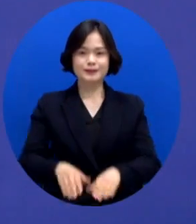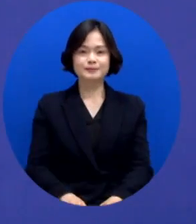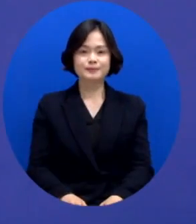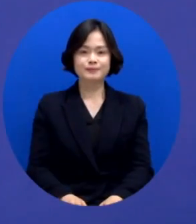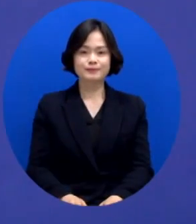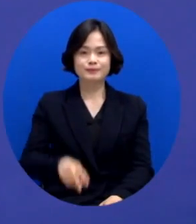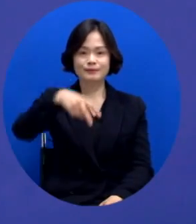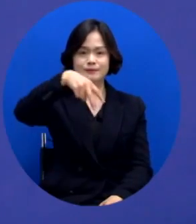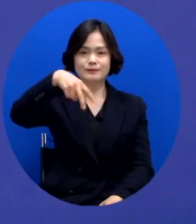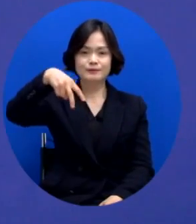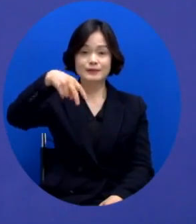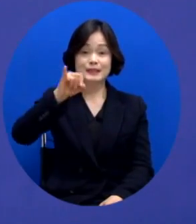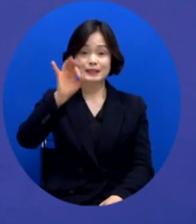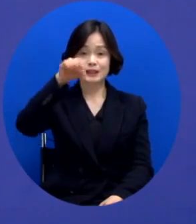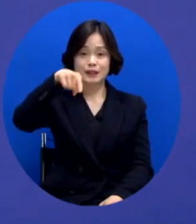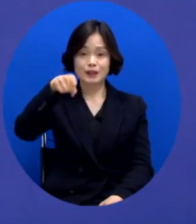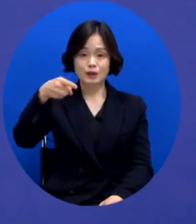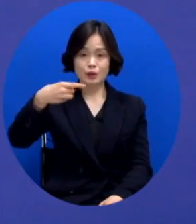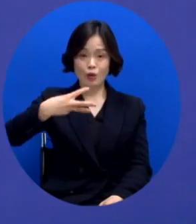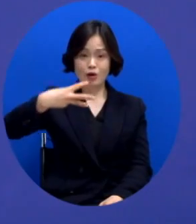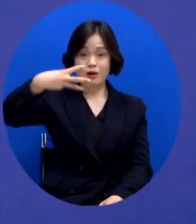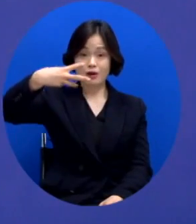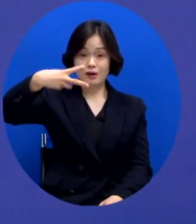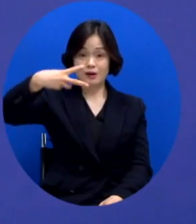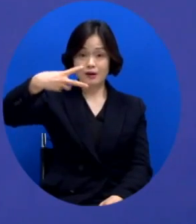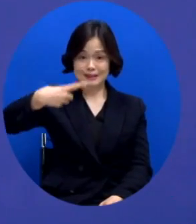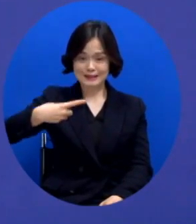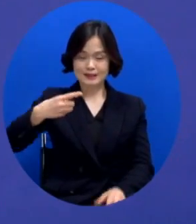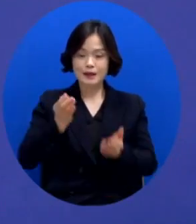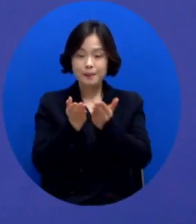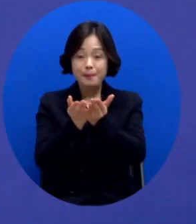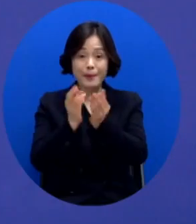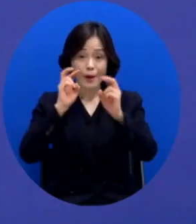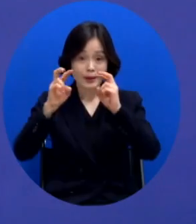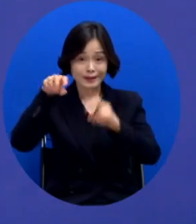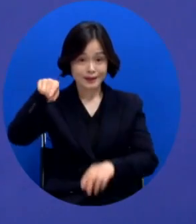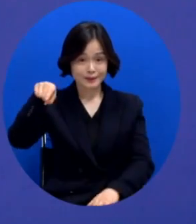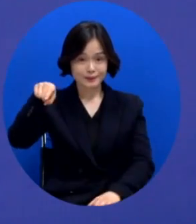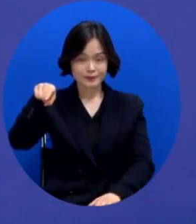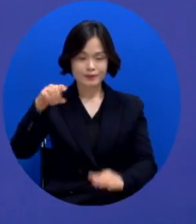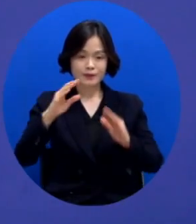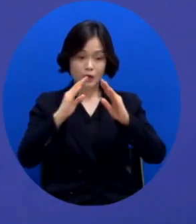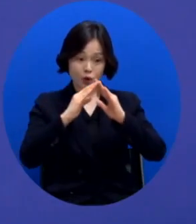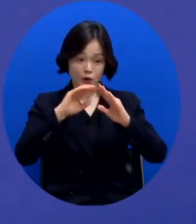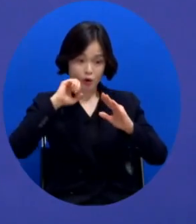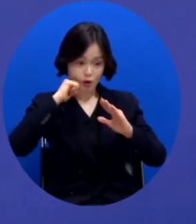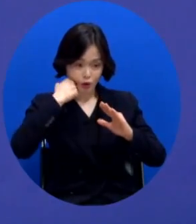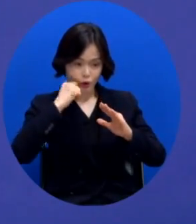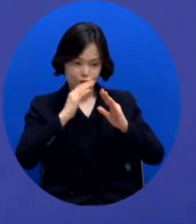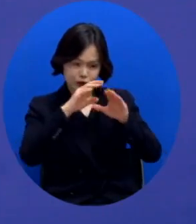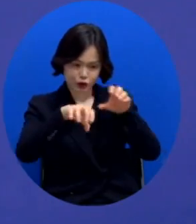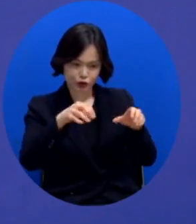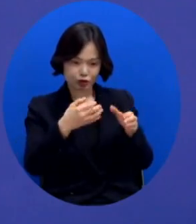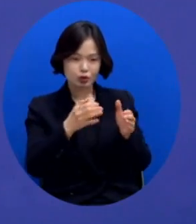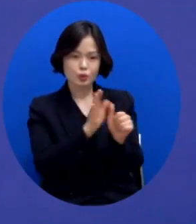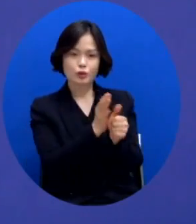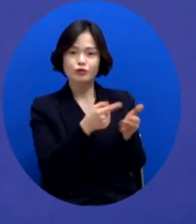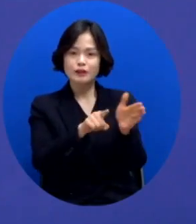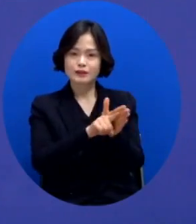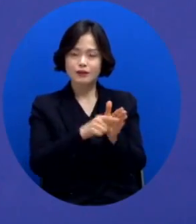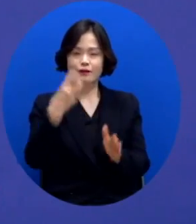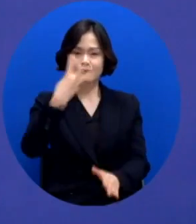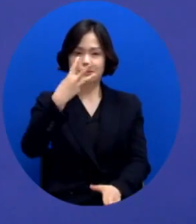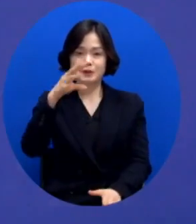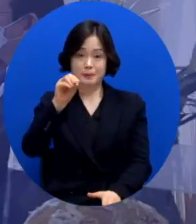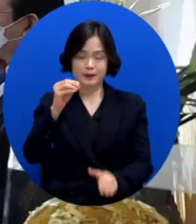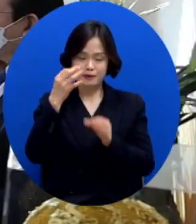씨월드 고속회리 주식회사가 코로나 장기화로 어려운 이웃을 돕기 위해 목포시에 사랑의 성금 3천만 원을